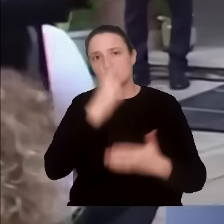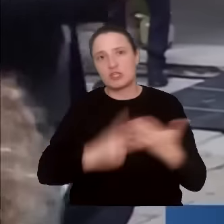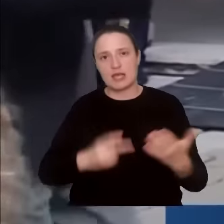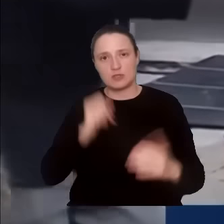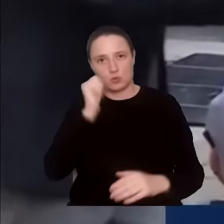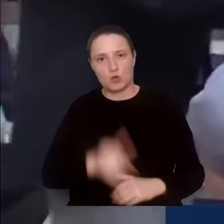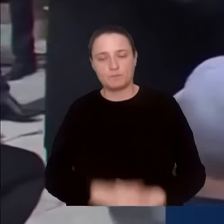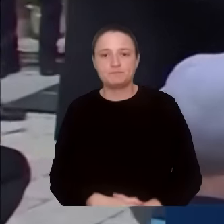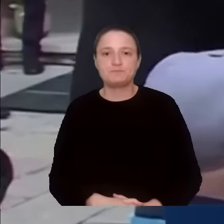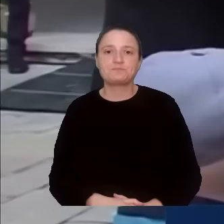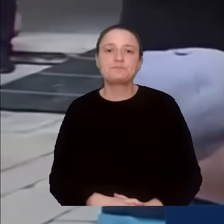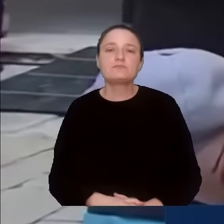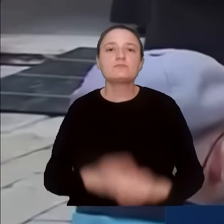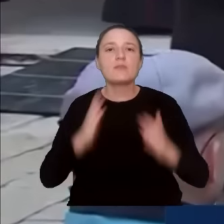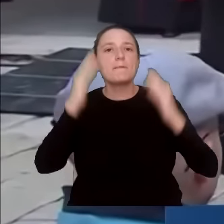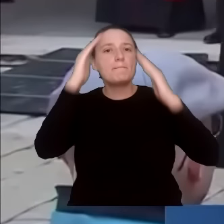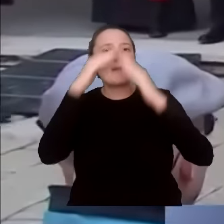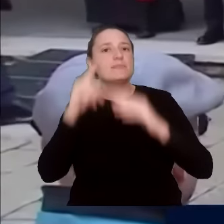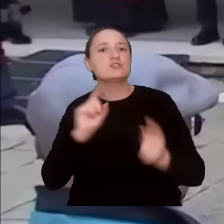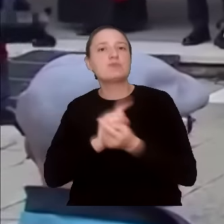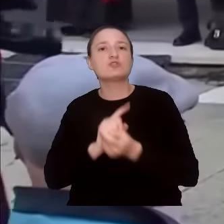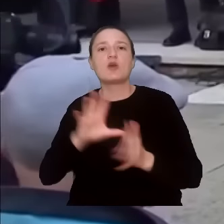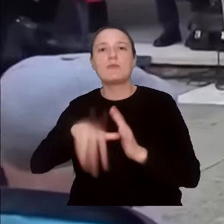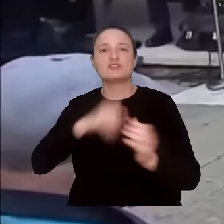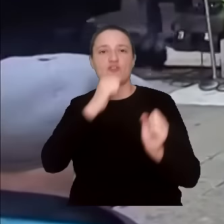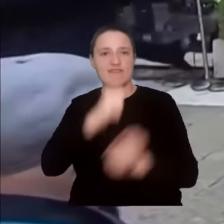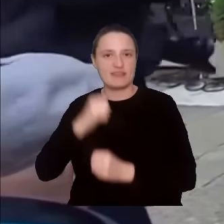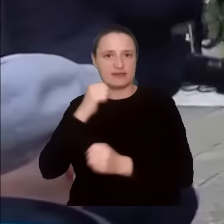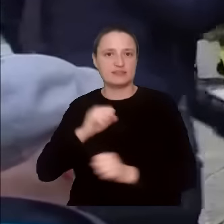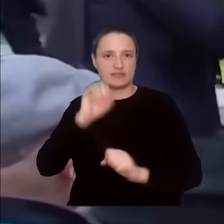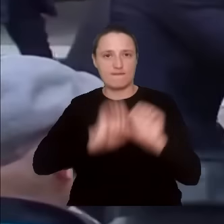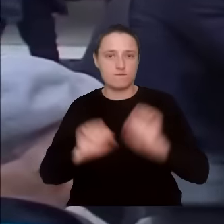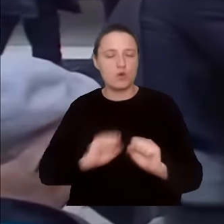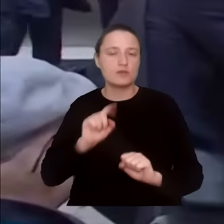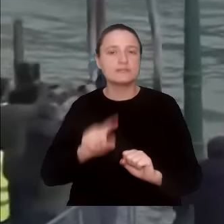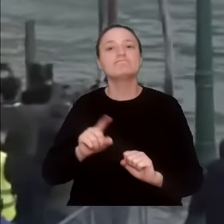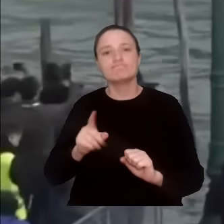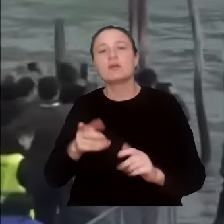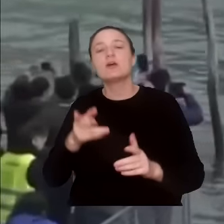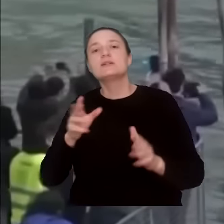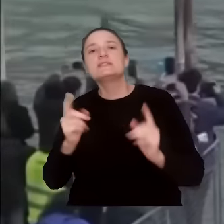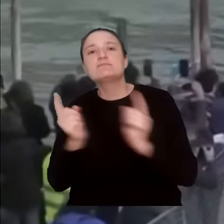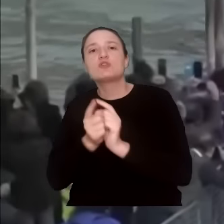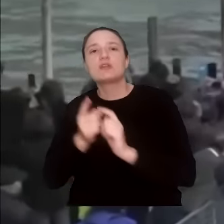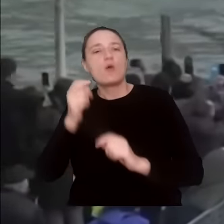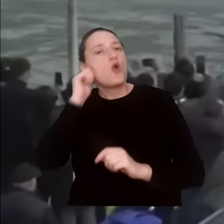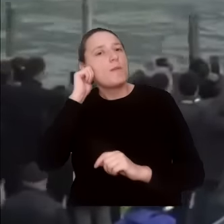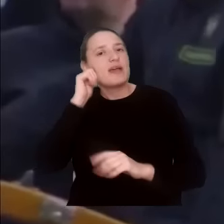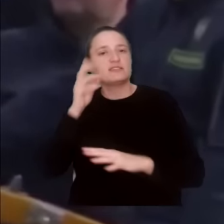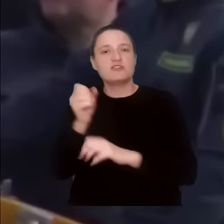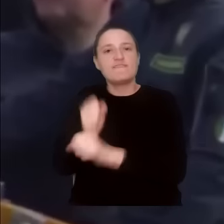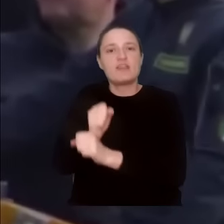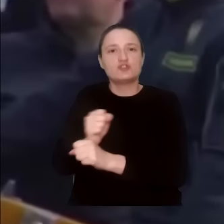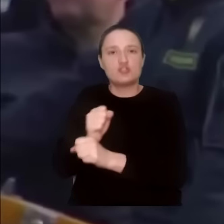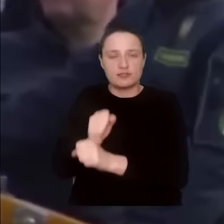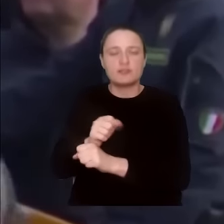Papież Franciszek spotkał się z mieszkańcami Wenecji. Podróż rozpoczął od wizyty w kobiecym więzieniu na wyspie Giudecca. Następnie na pokładzie motorówki popłynął